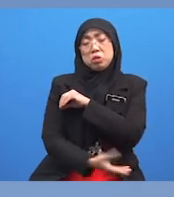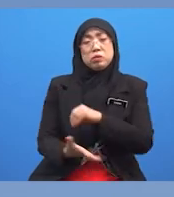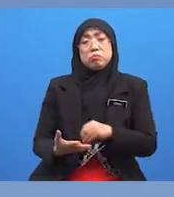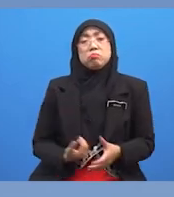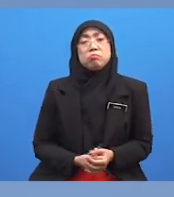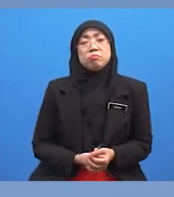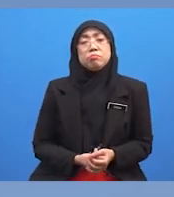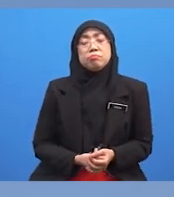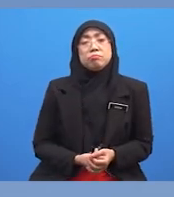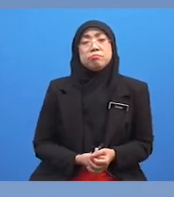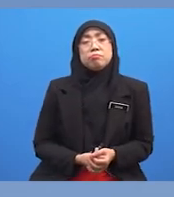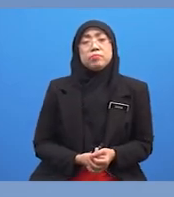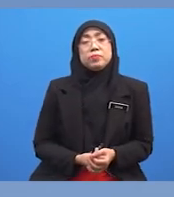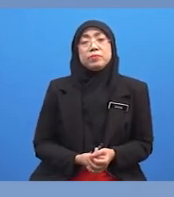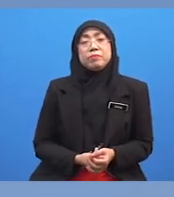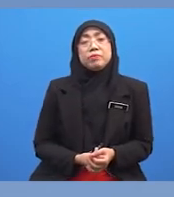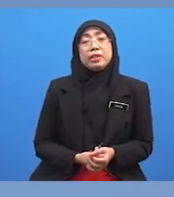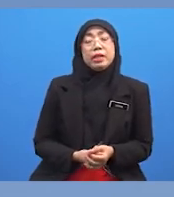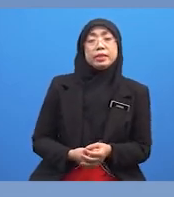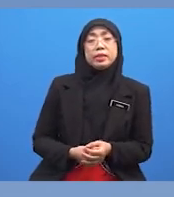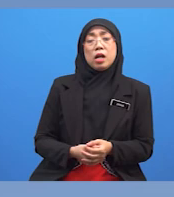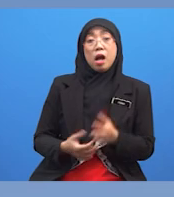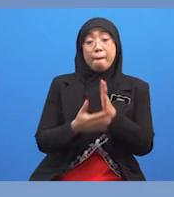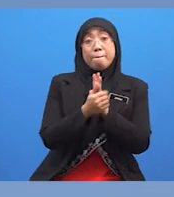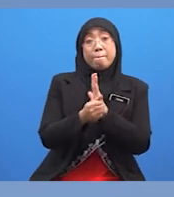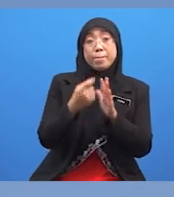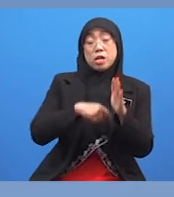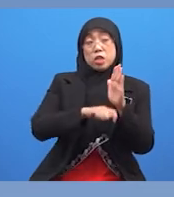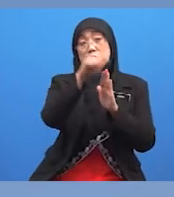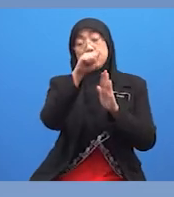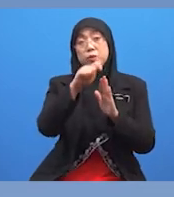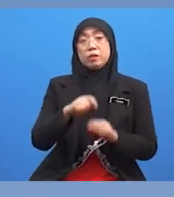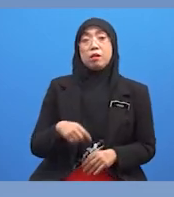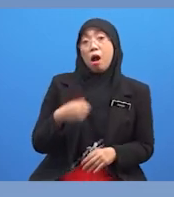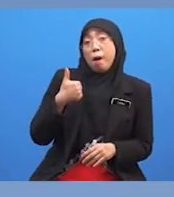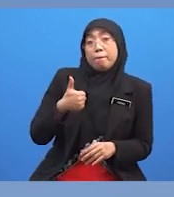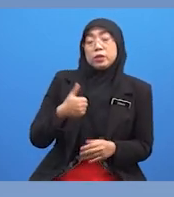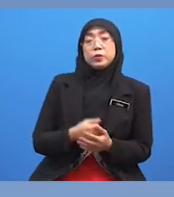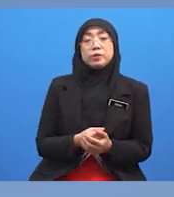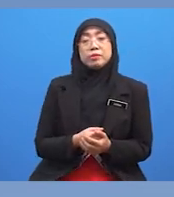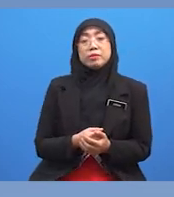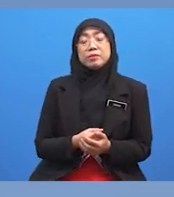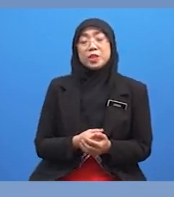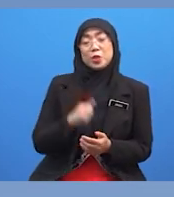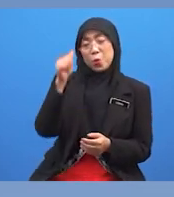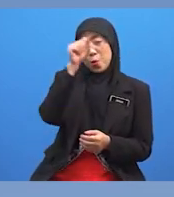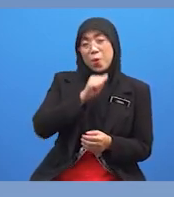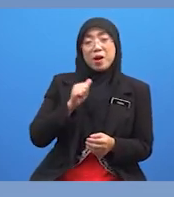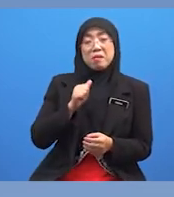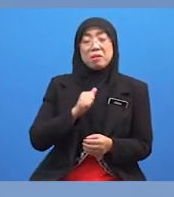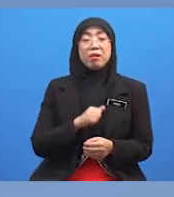kemahiran dalam sesuatu bidang, melahirkan insan yang berakhlak,